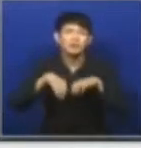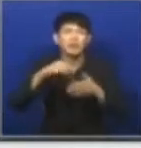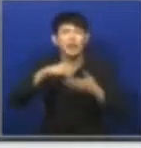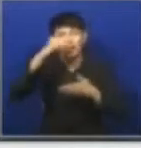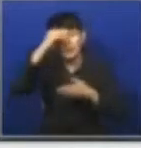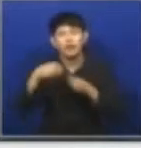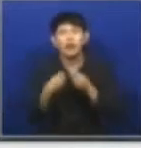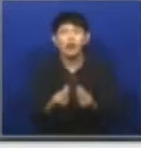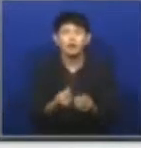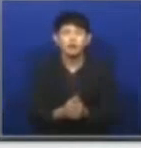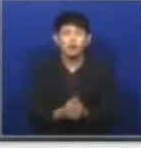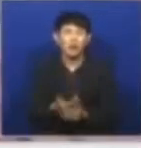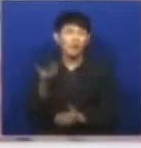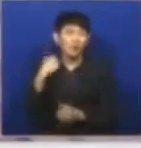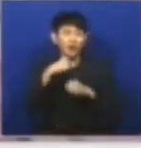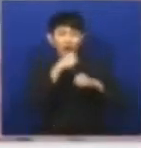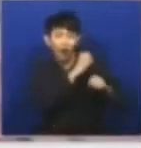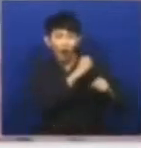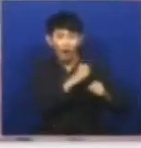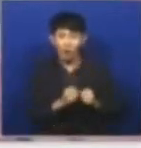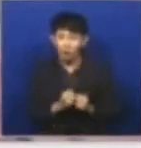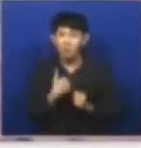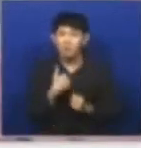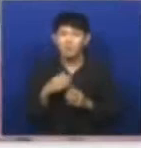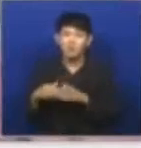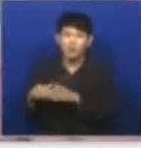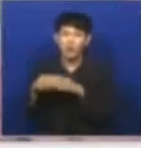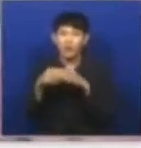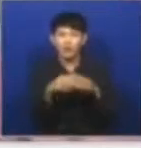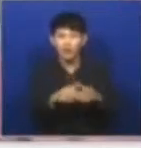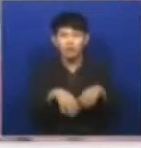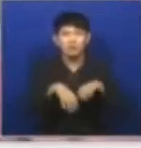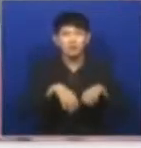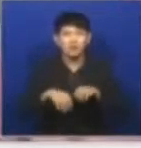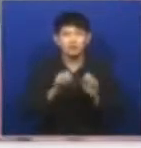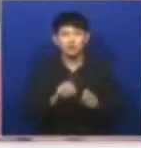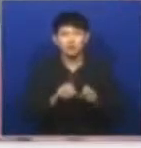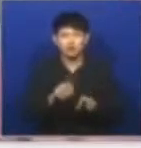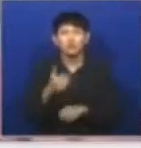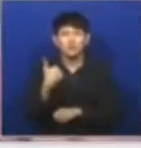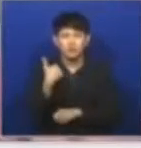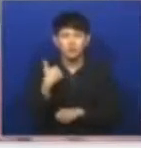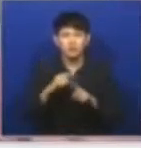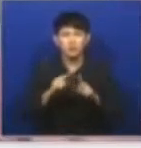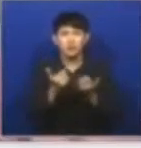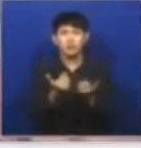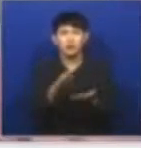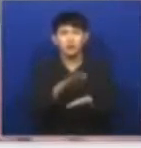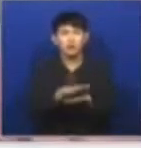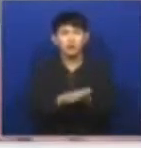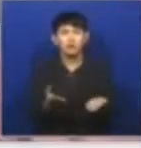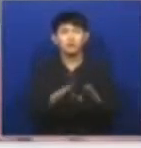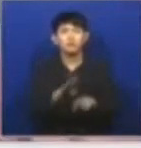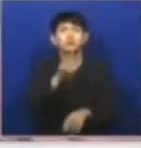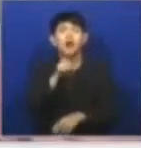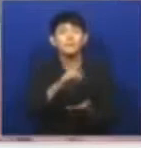ท่านแต่ก่อนเนี่ยก็ยังมีหน่วยงานกศน.ไปจัดการศึกษาให้เขาเลยแต่วันนี้ท่านยุบนี่การปฏิรูปใช่ไ